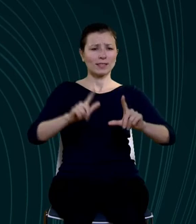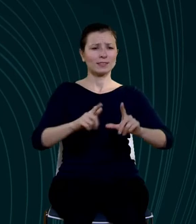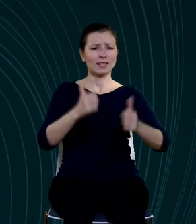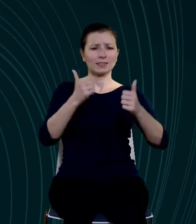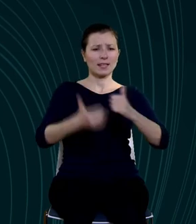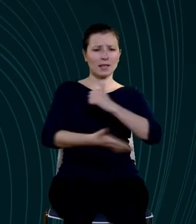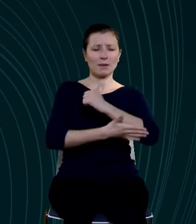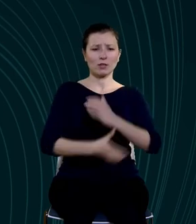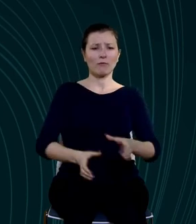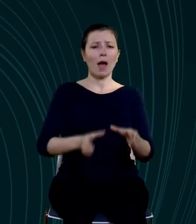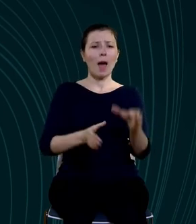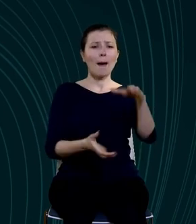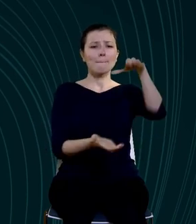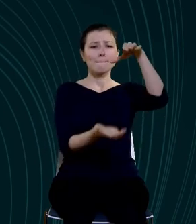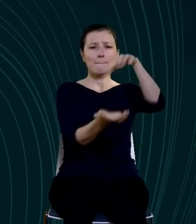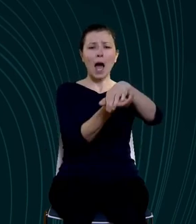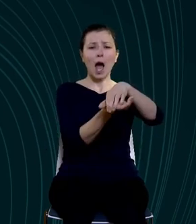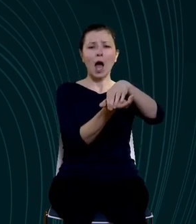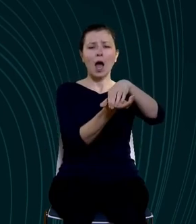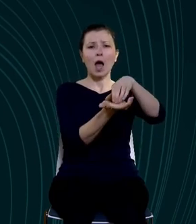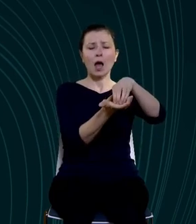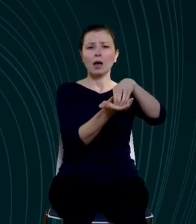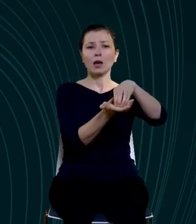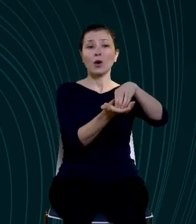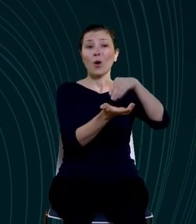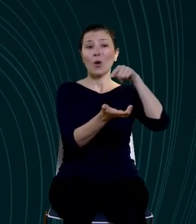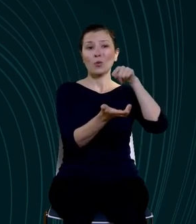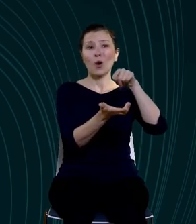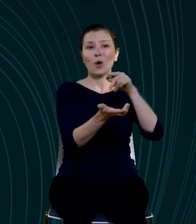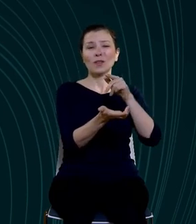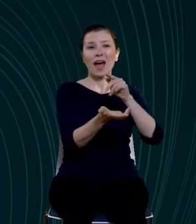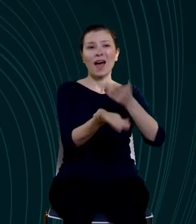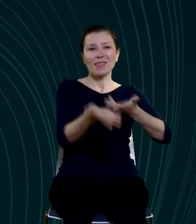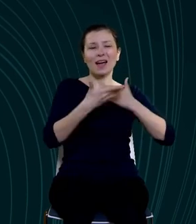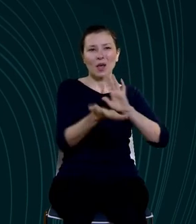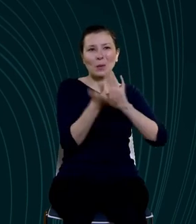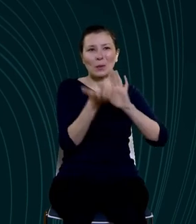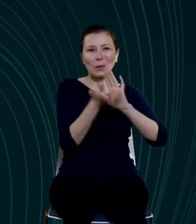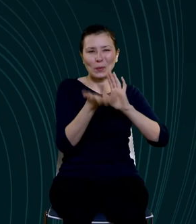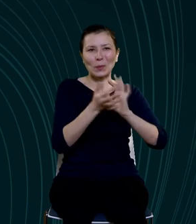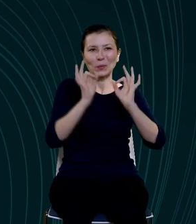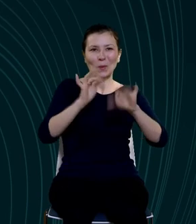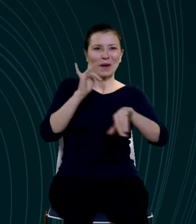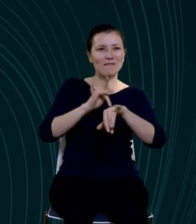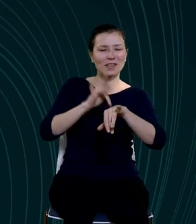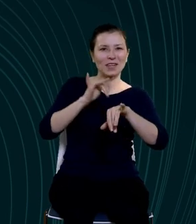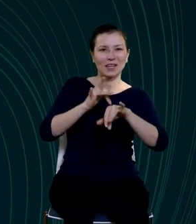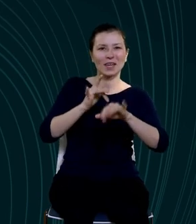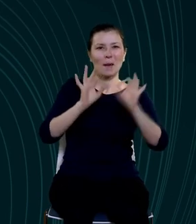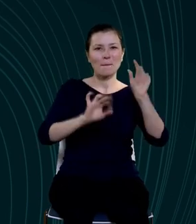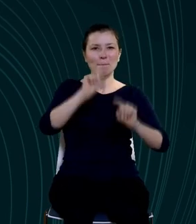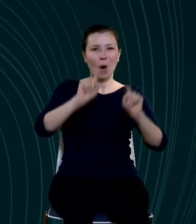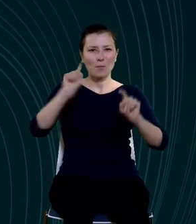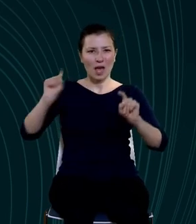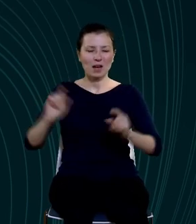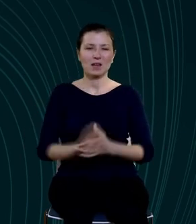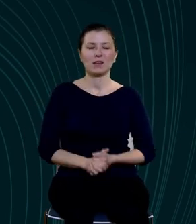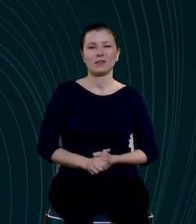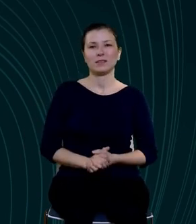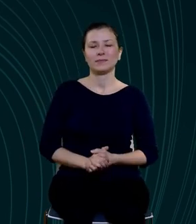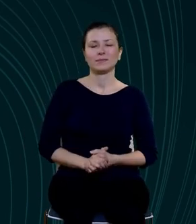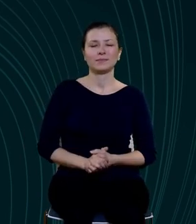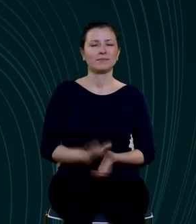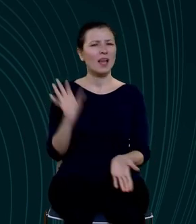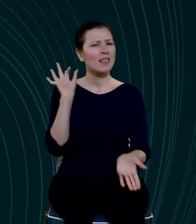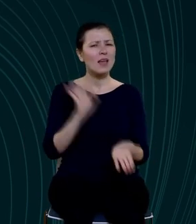powinna, dopiero odpowiednio posadowiona stacja powinna dostarczać nam miarodajne wyniki pomiarów. Na pewno